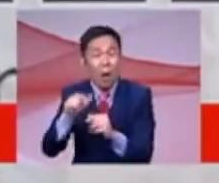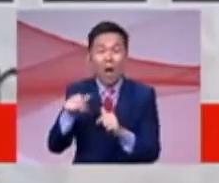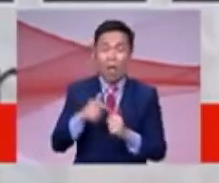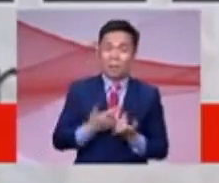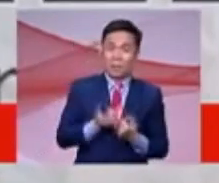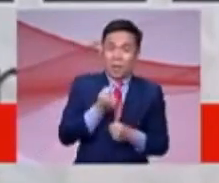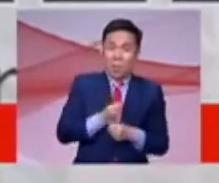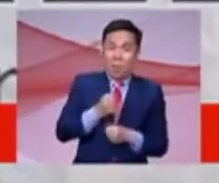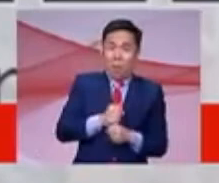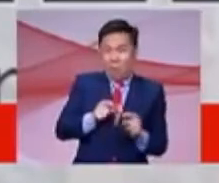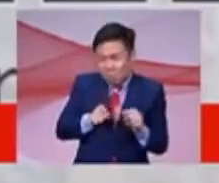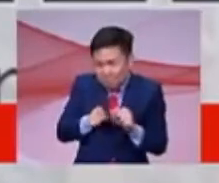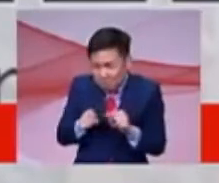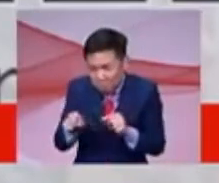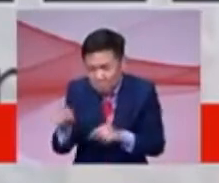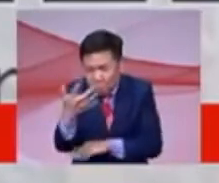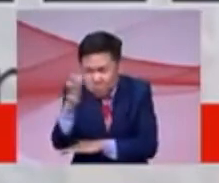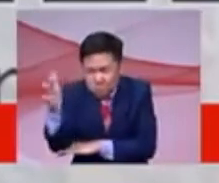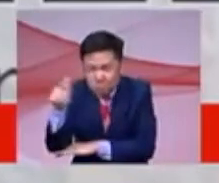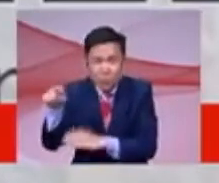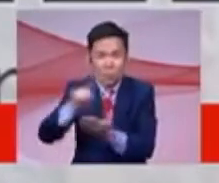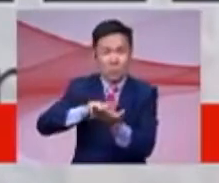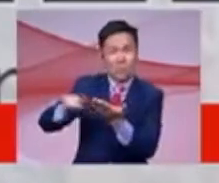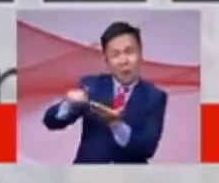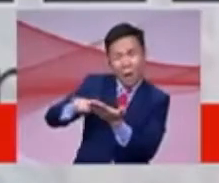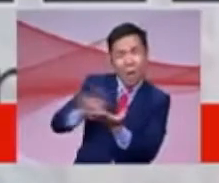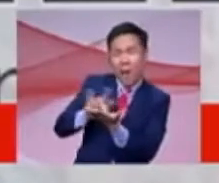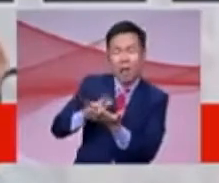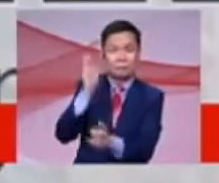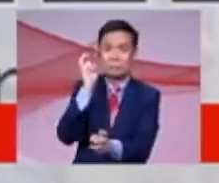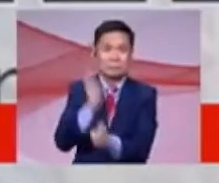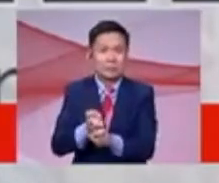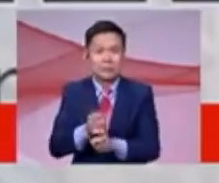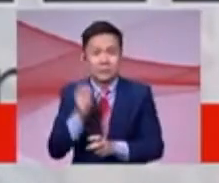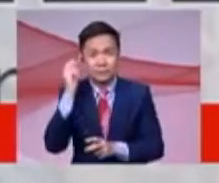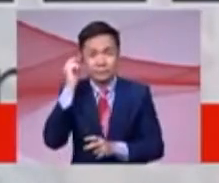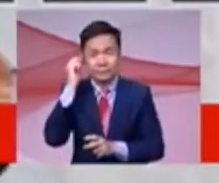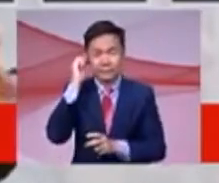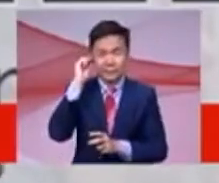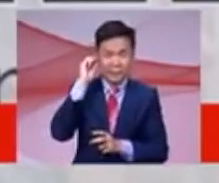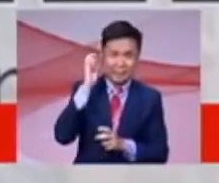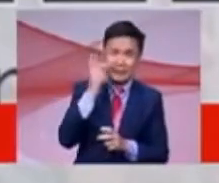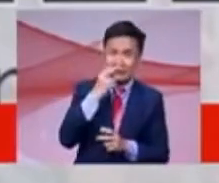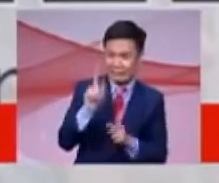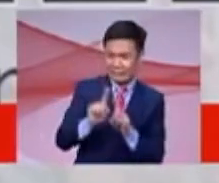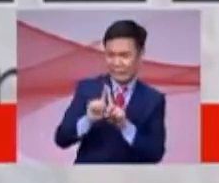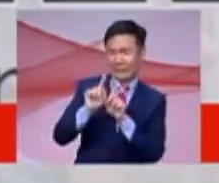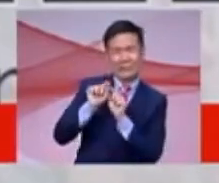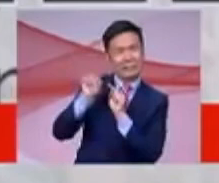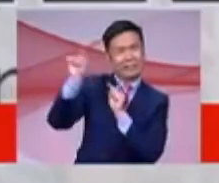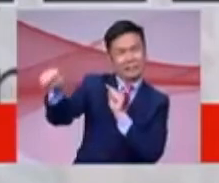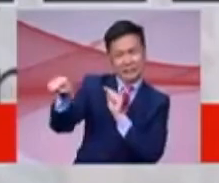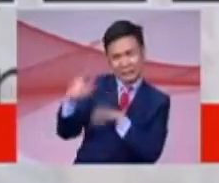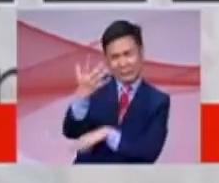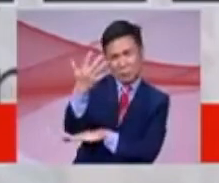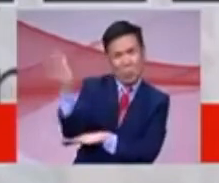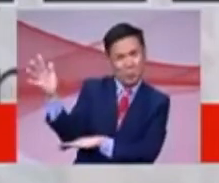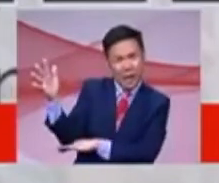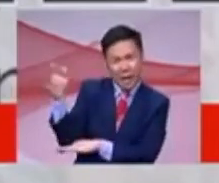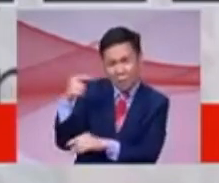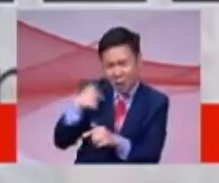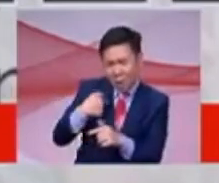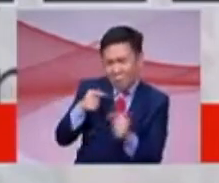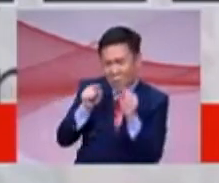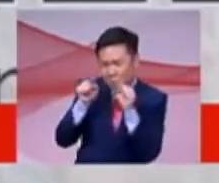mampu mengesan dan merawat pesakit-pesakit tersebut, dan juga penjarakan yang jauh, jadi sukar untuk